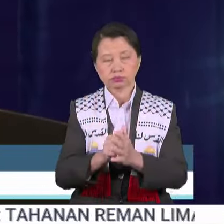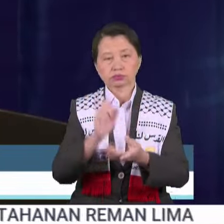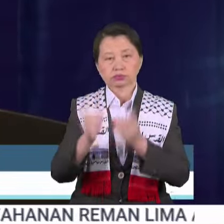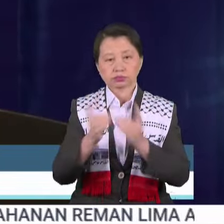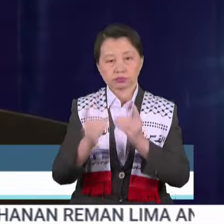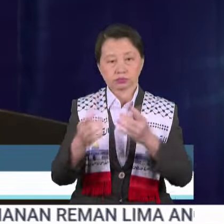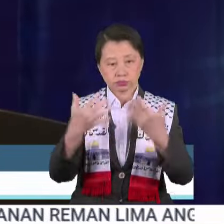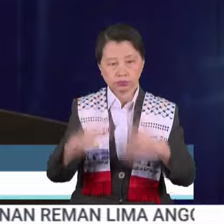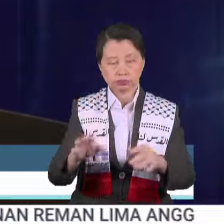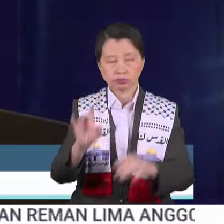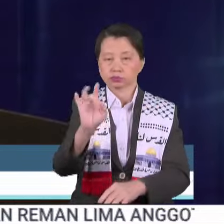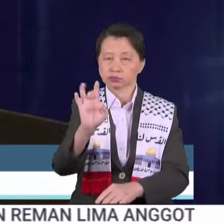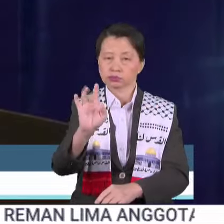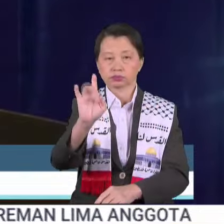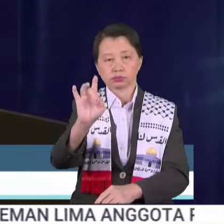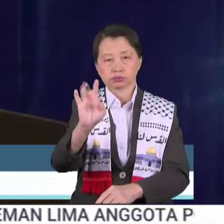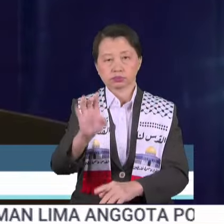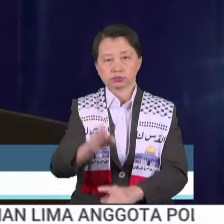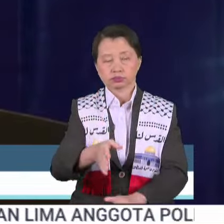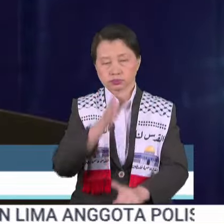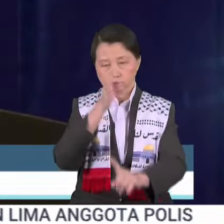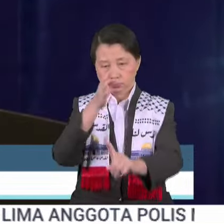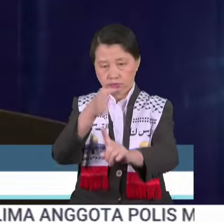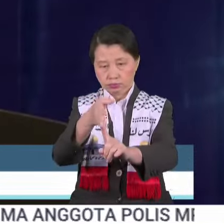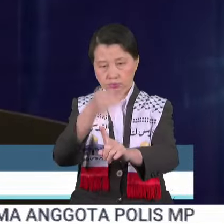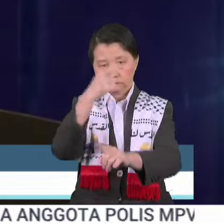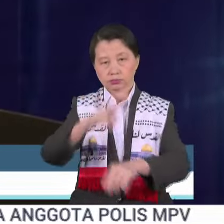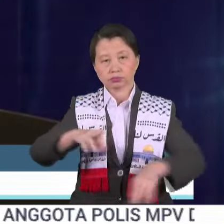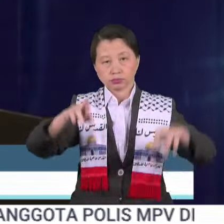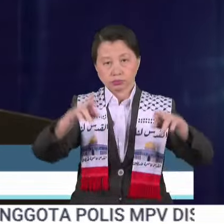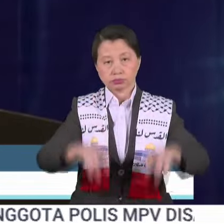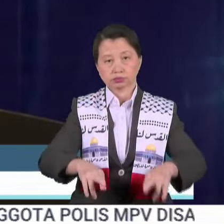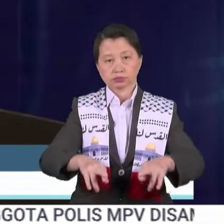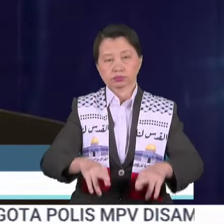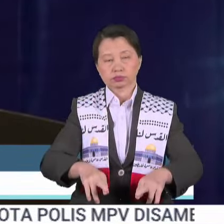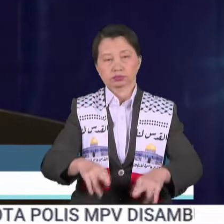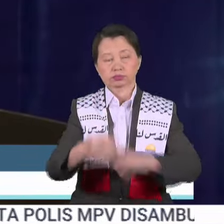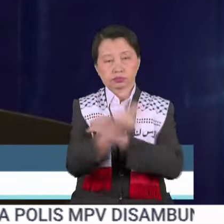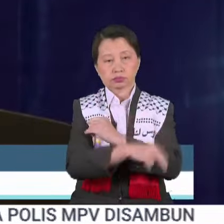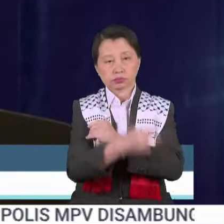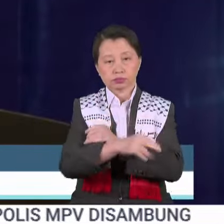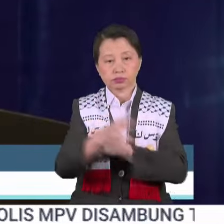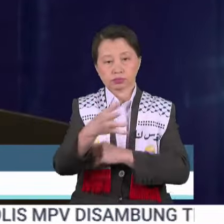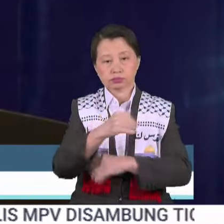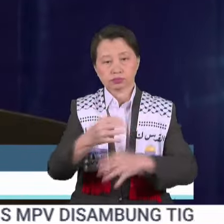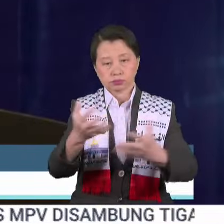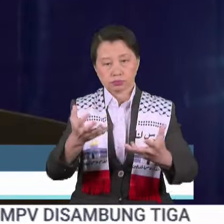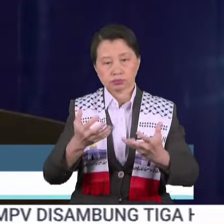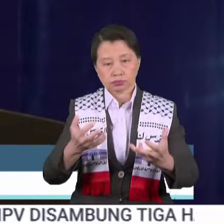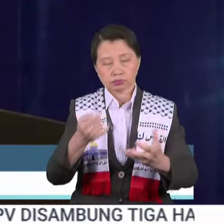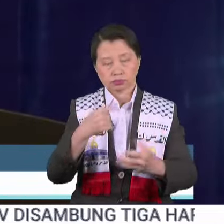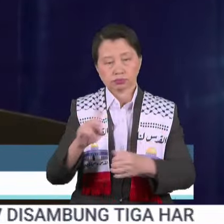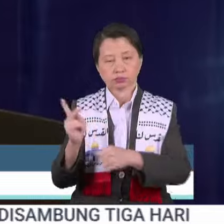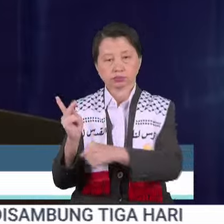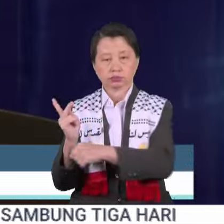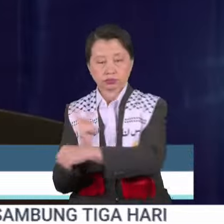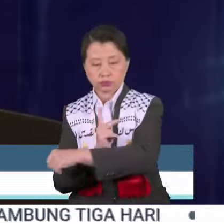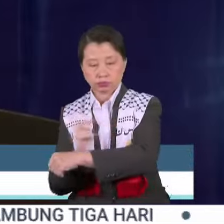ini sebagai salah satu direction of the nation atau melalui tujuh negara, jadi kita mampu juga